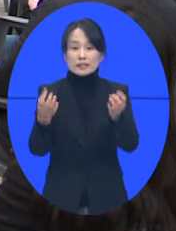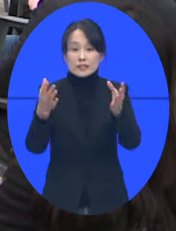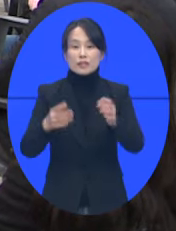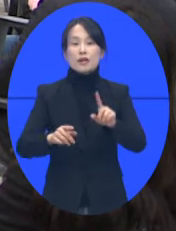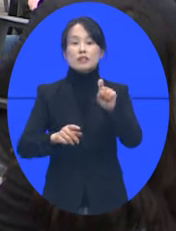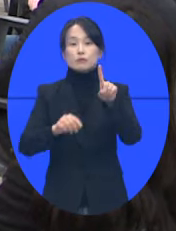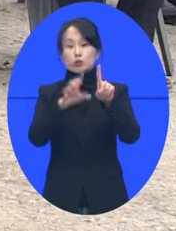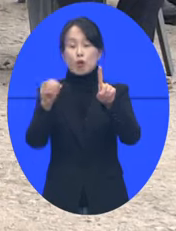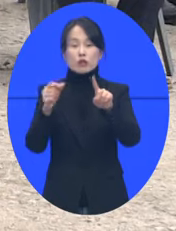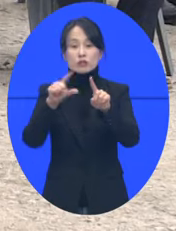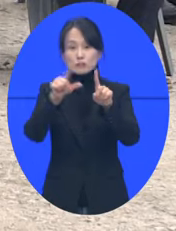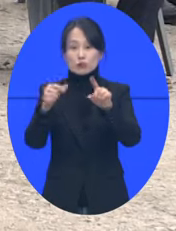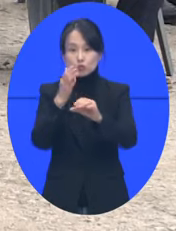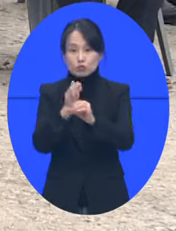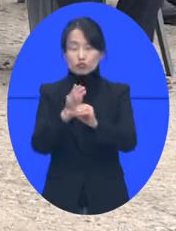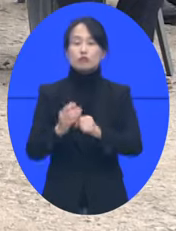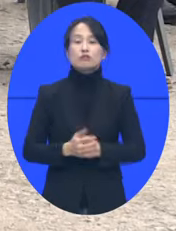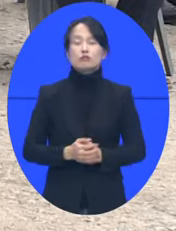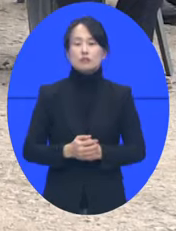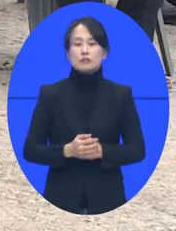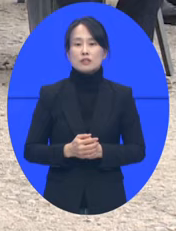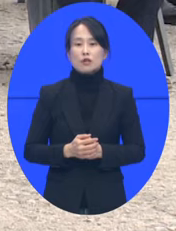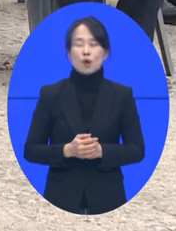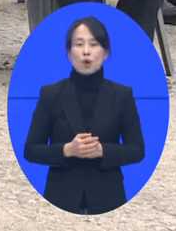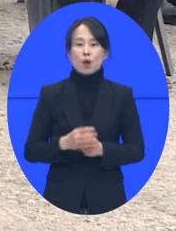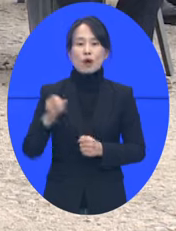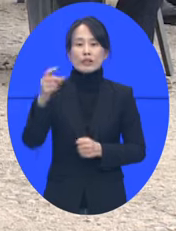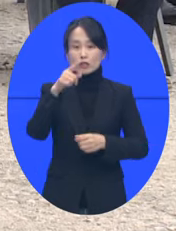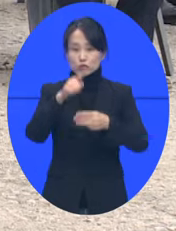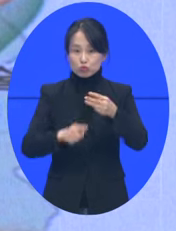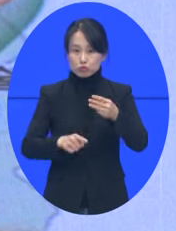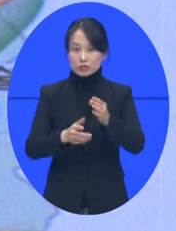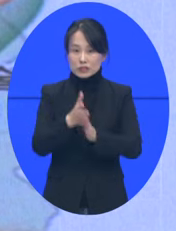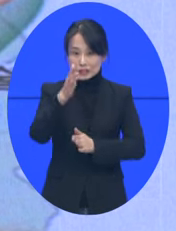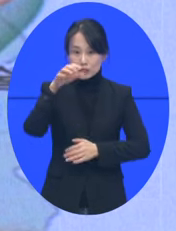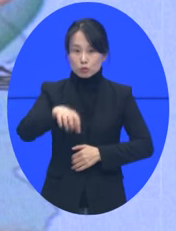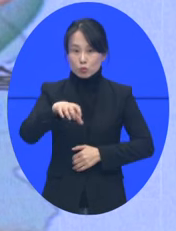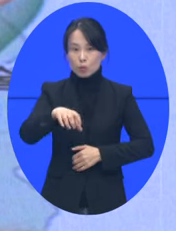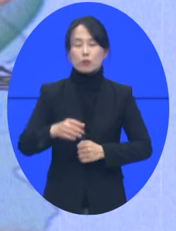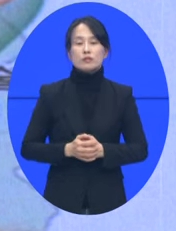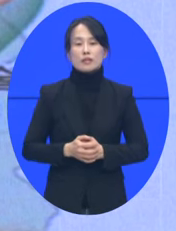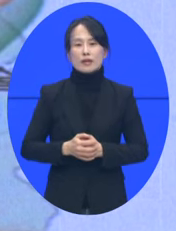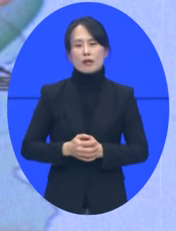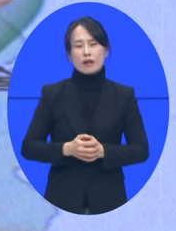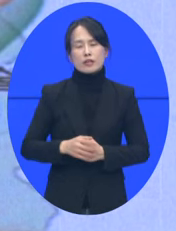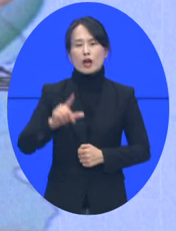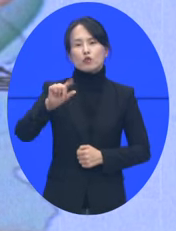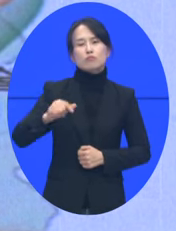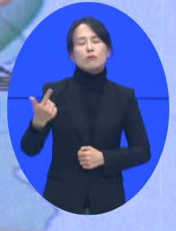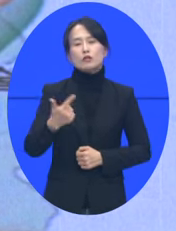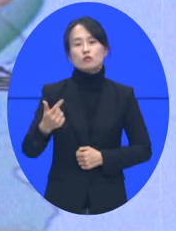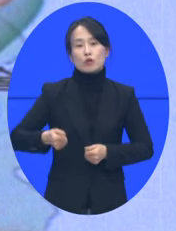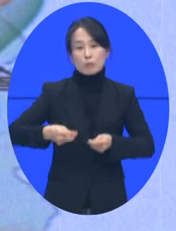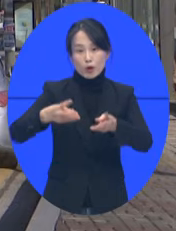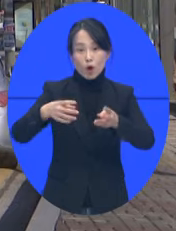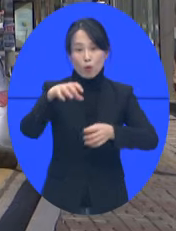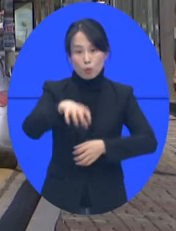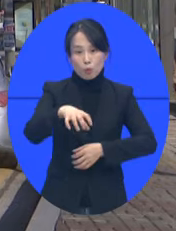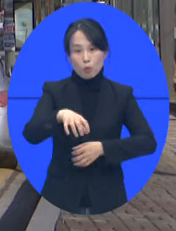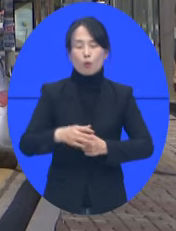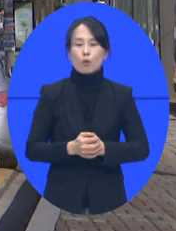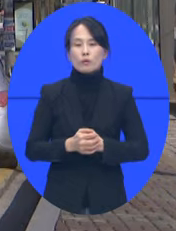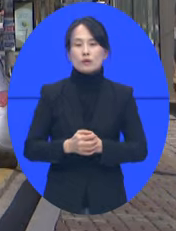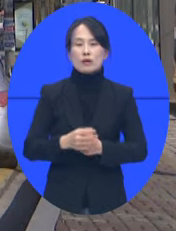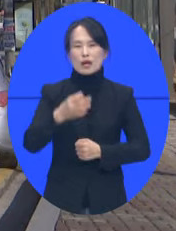11월 중 경기도와 양주시 경기주택 도시공사가 공동으로 양주시 마전동에 약 6만 6,000평 규모로